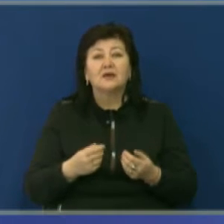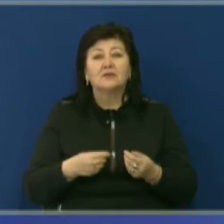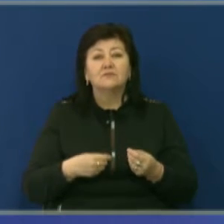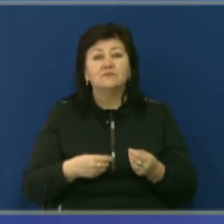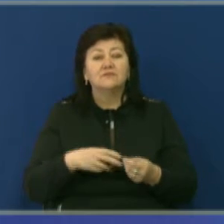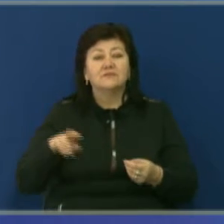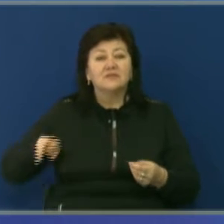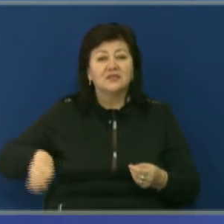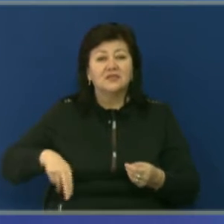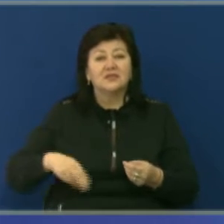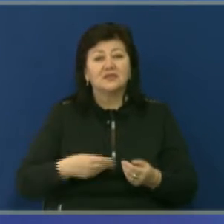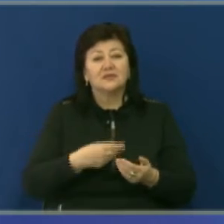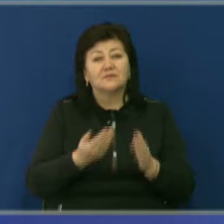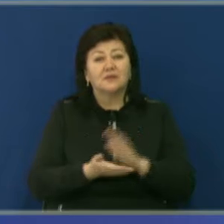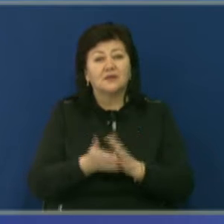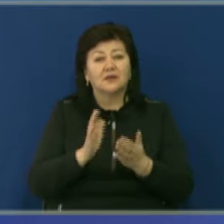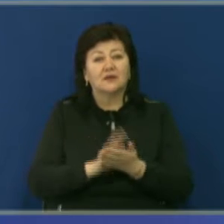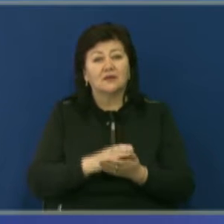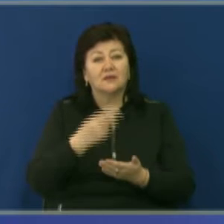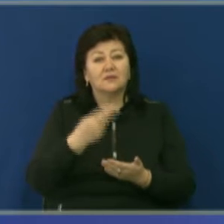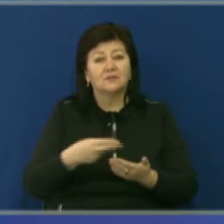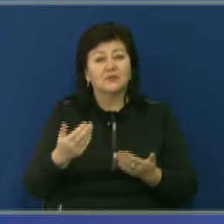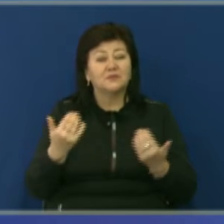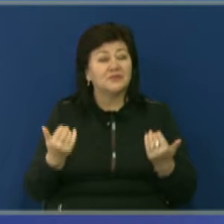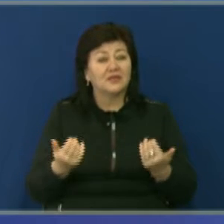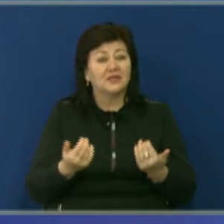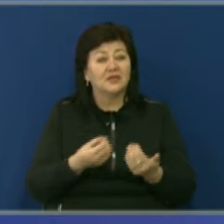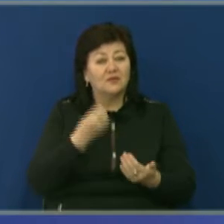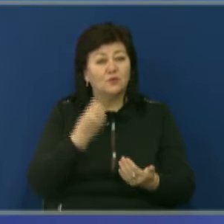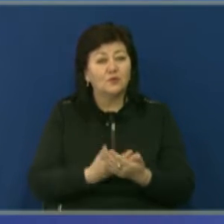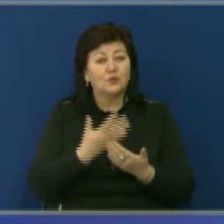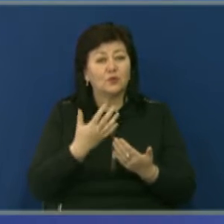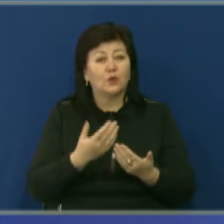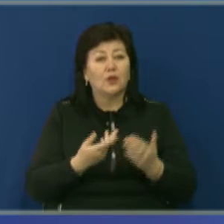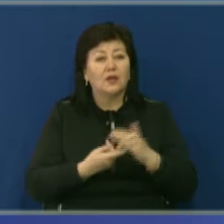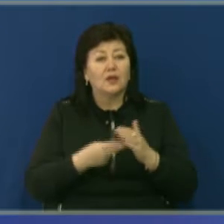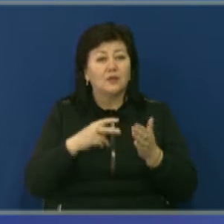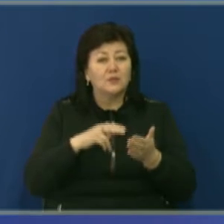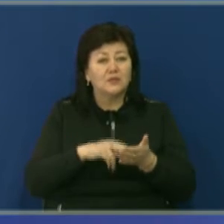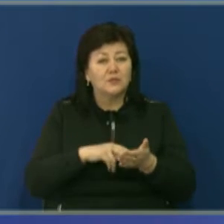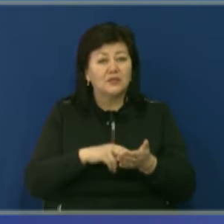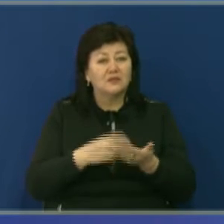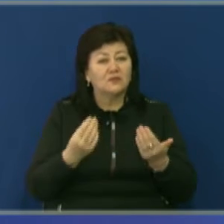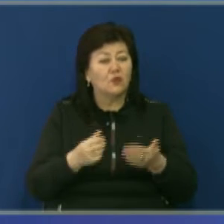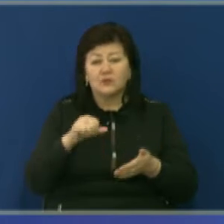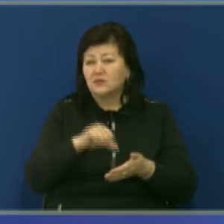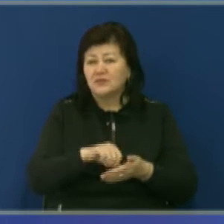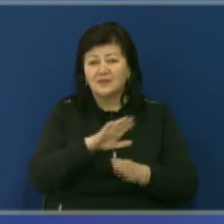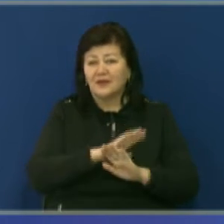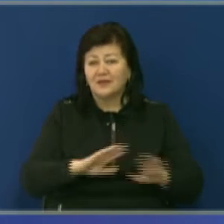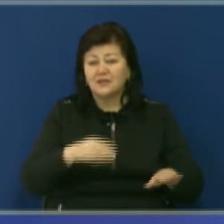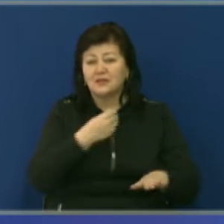Нығметов несие келісімшартына қол қоюдан және оның қымбаттығына байланысты жобаны жүзеге асыруға қатысудан бас тартқан